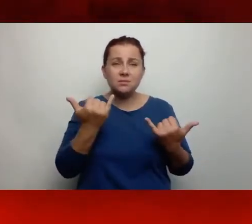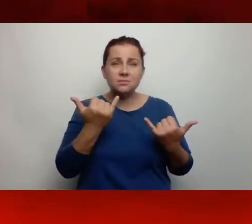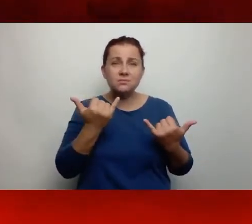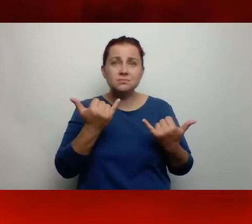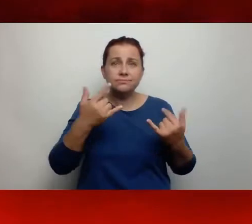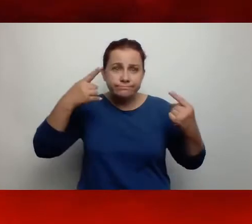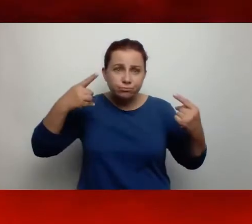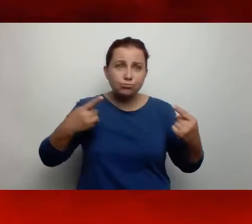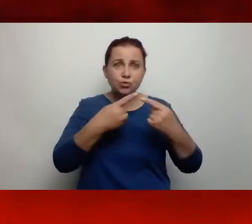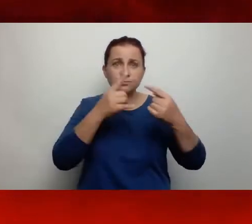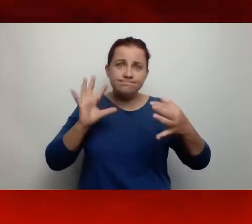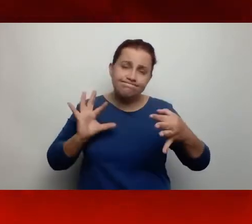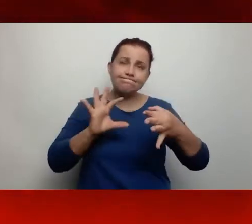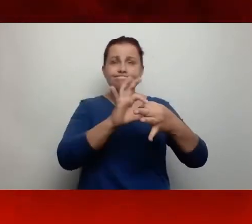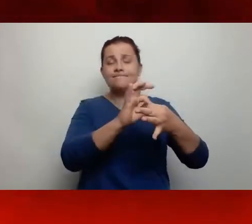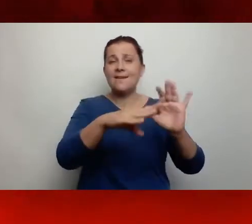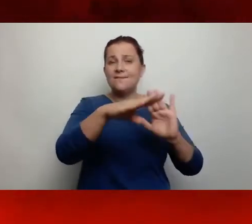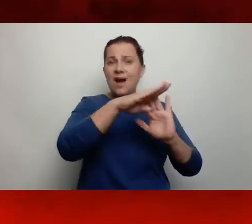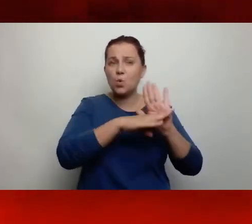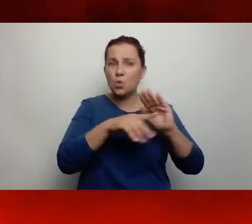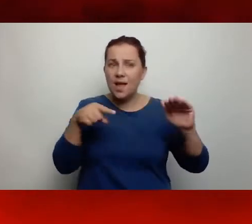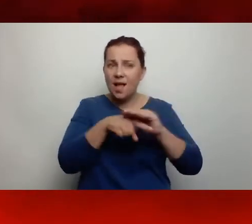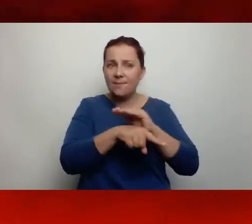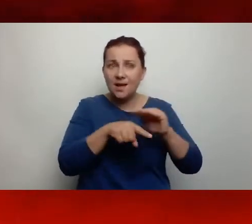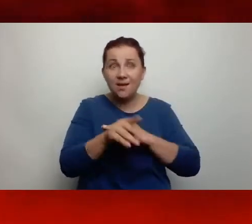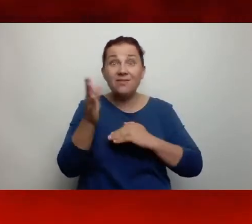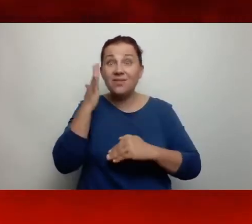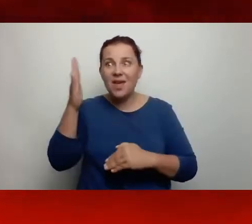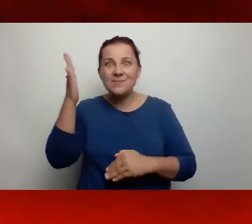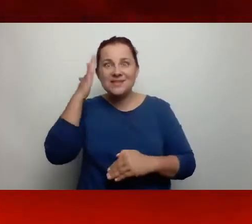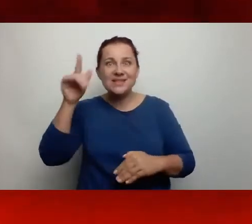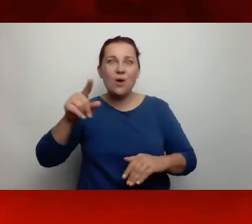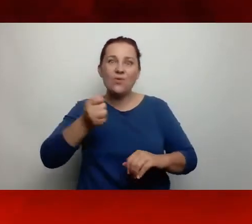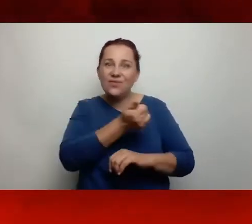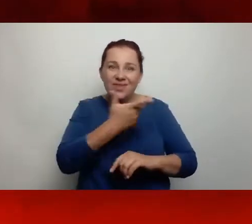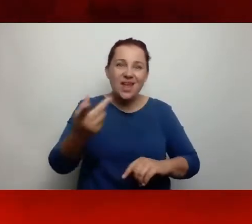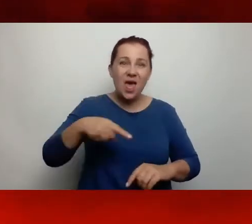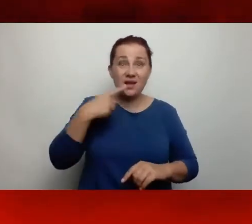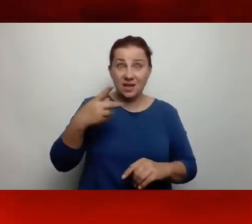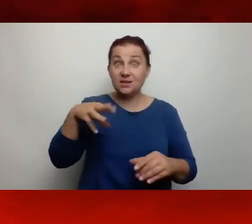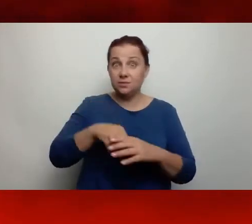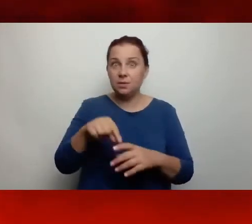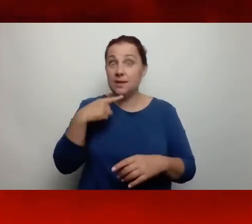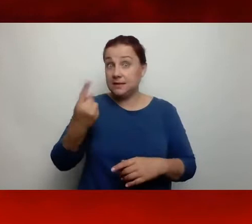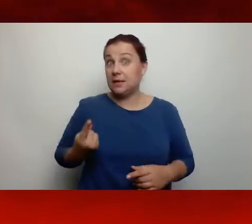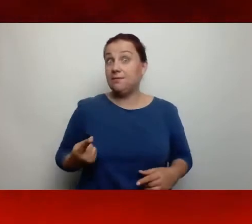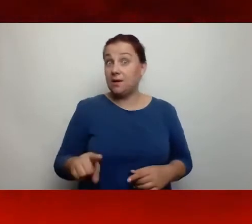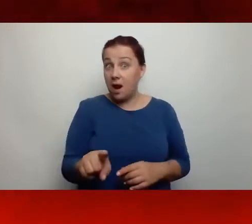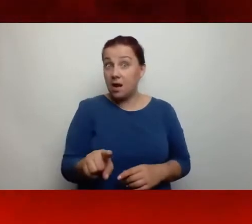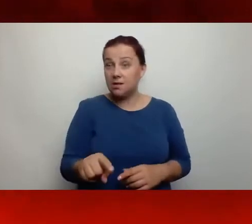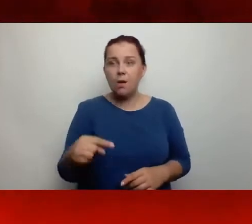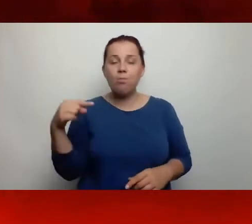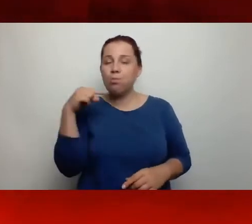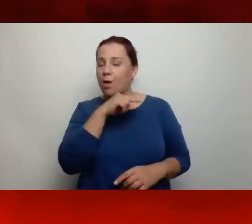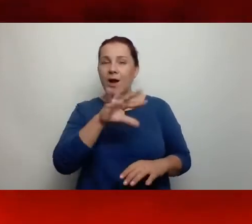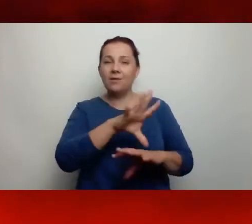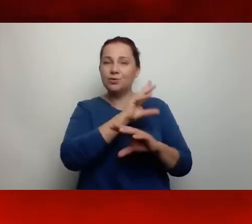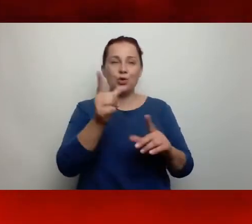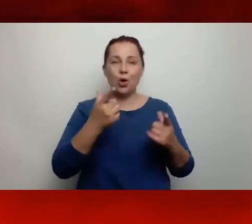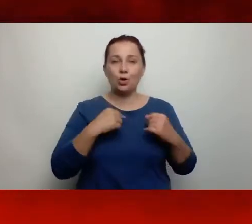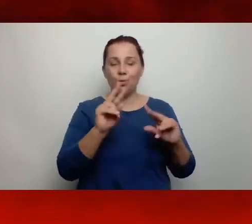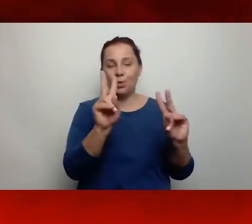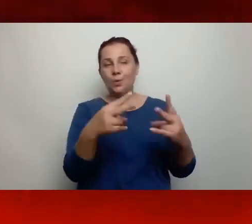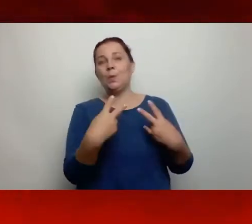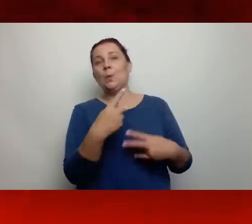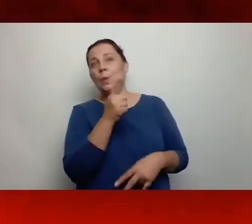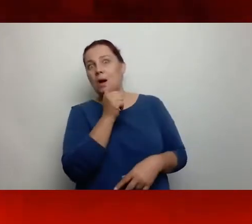emigracji. To, że znał wiele języków, w tym francuski, bardzo mu pomogło, potrafił oczarować wszystkich, co wiązało się z